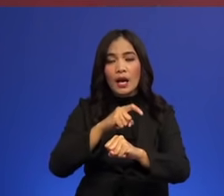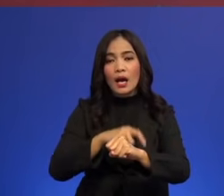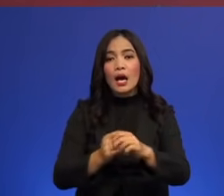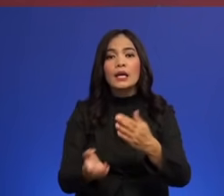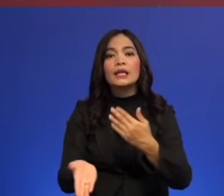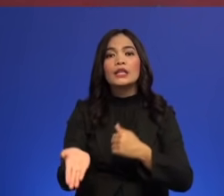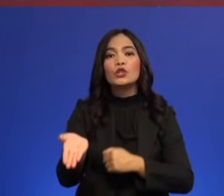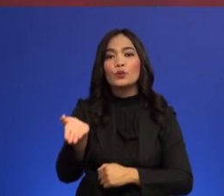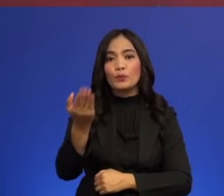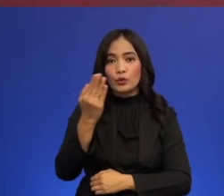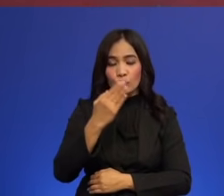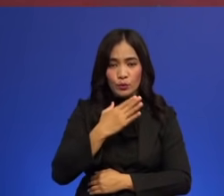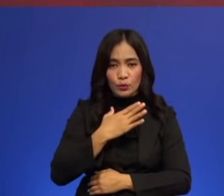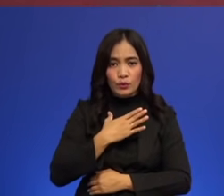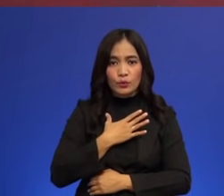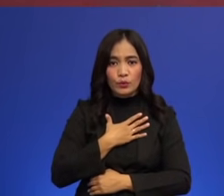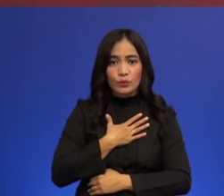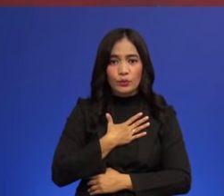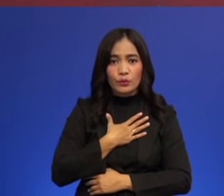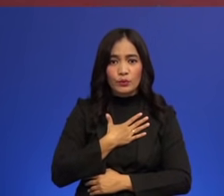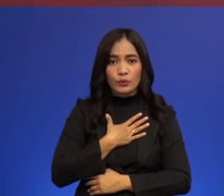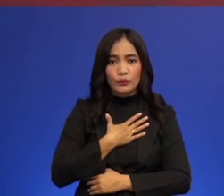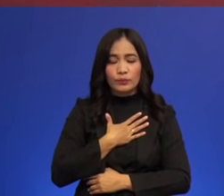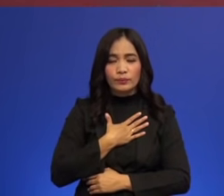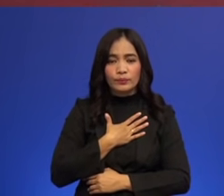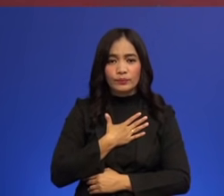masa hidupku.